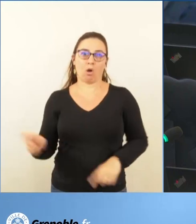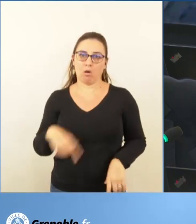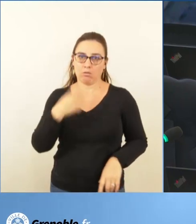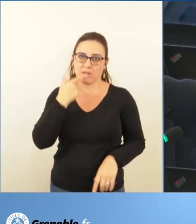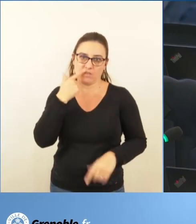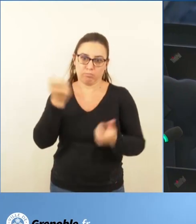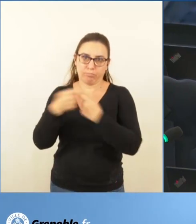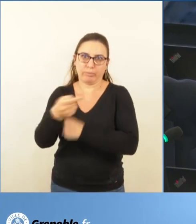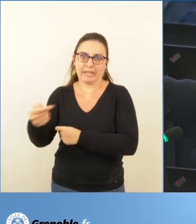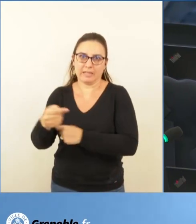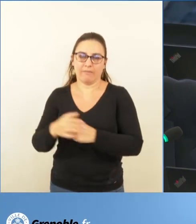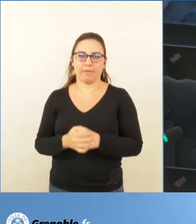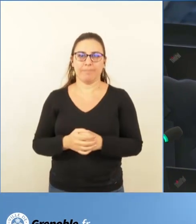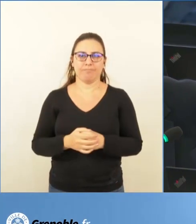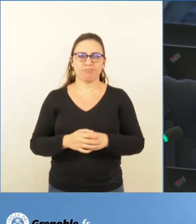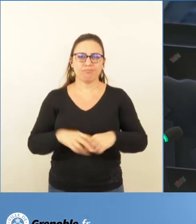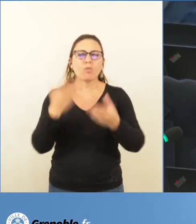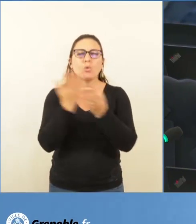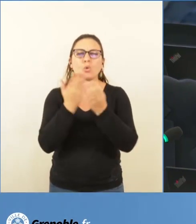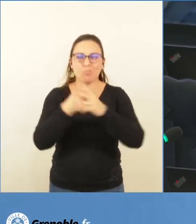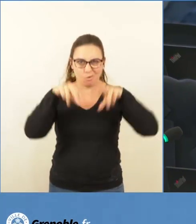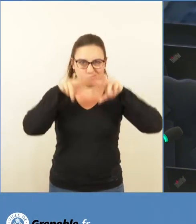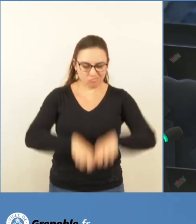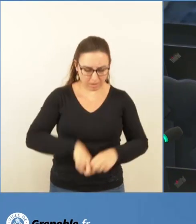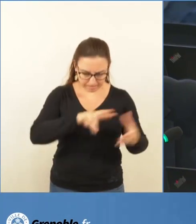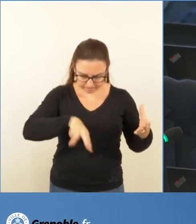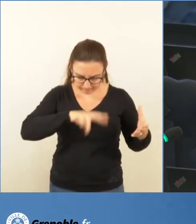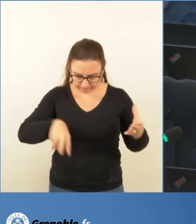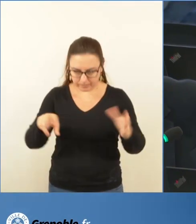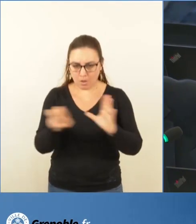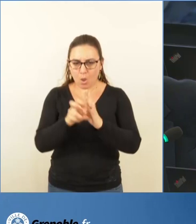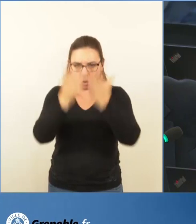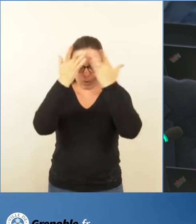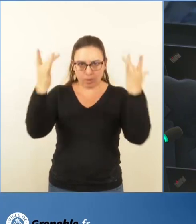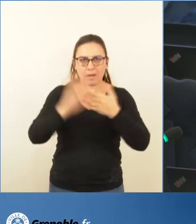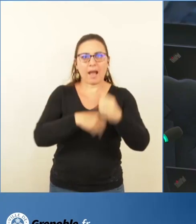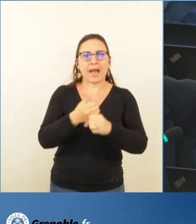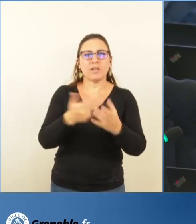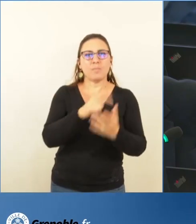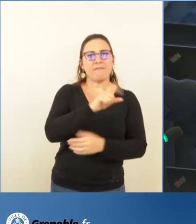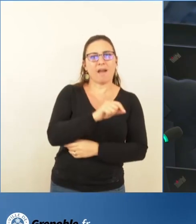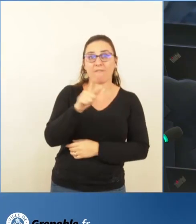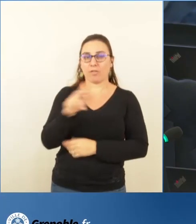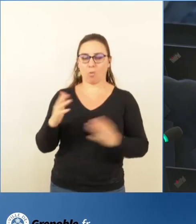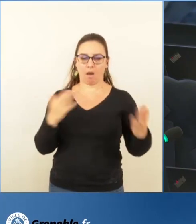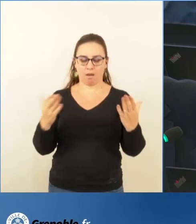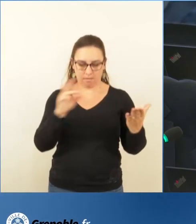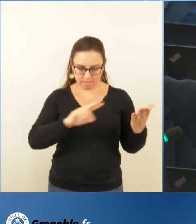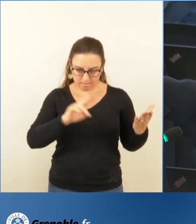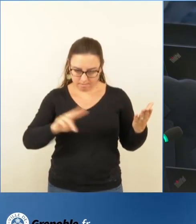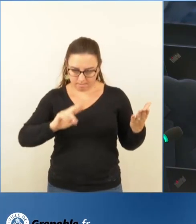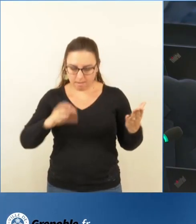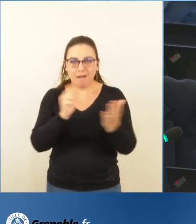je me suis replongé dans un certain nombre de documents comme par exemple le Grenoble culture 2020 et 2023 et je constate que le nombre